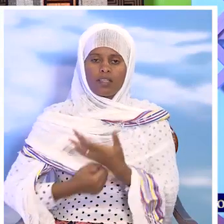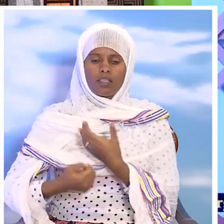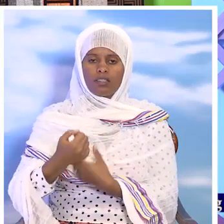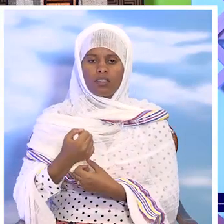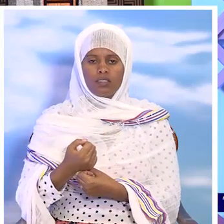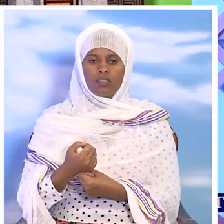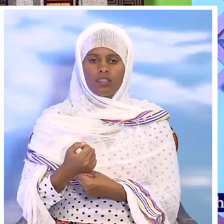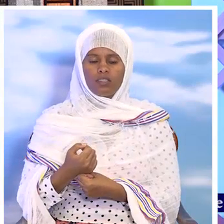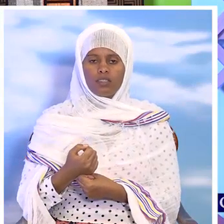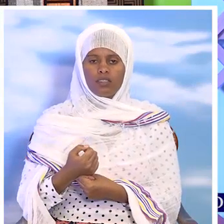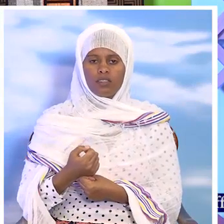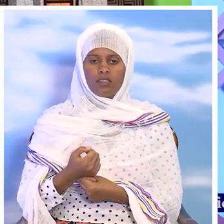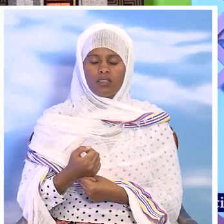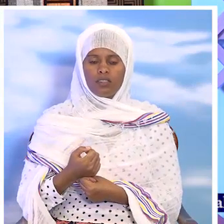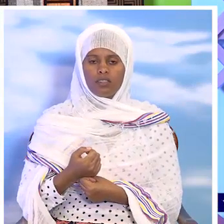እቶም ኣብ ሓጢኣትን